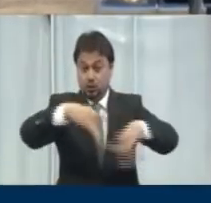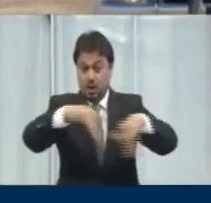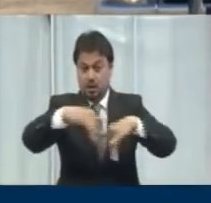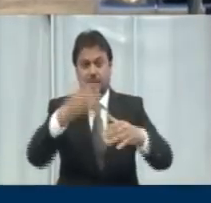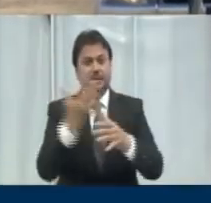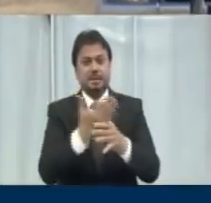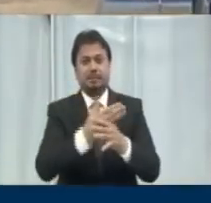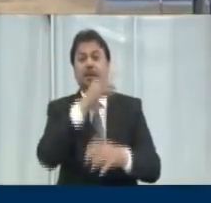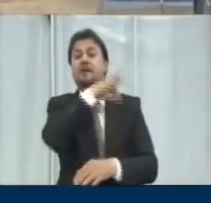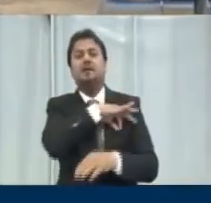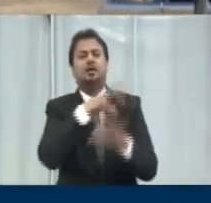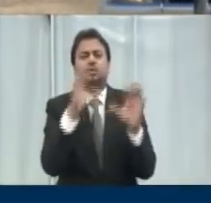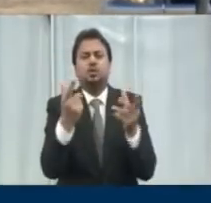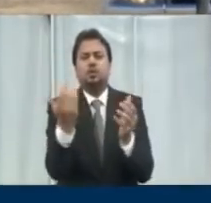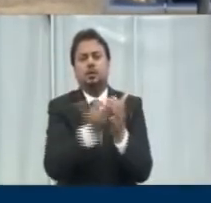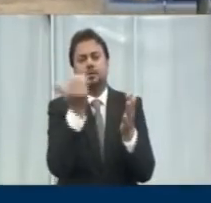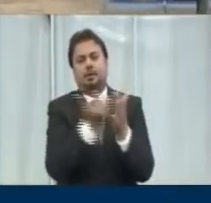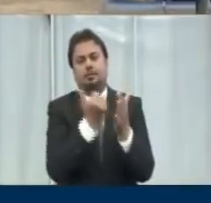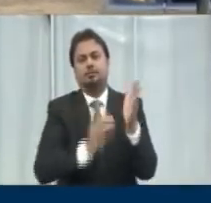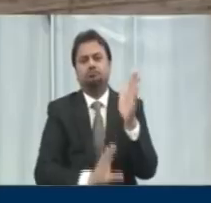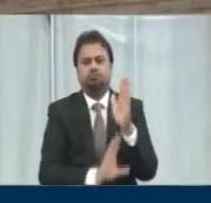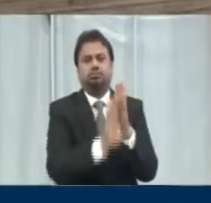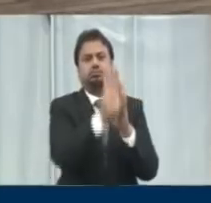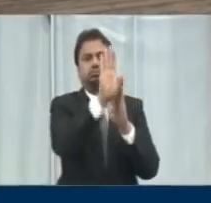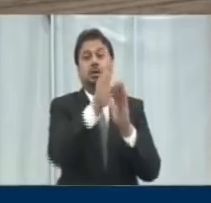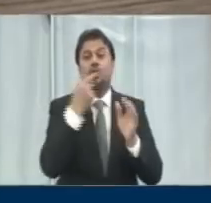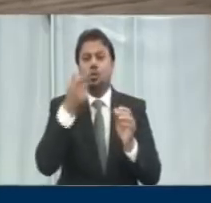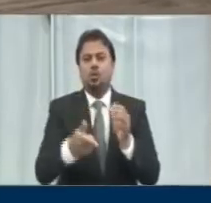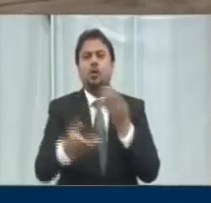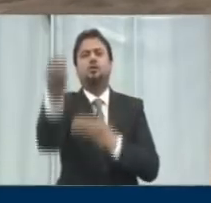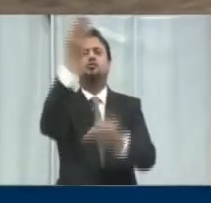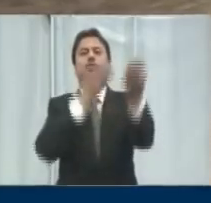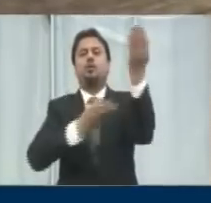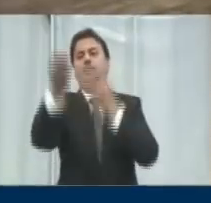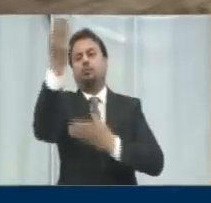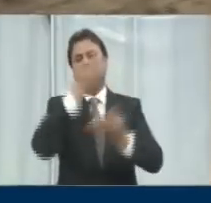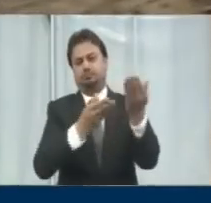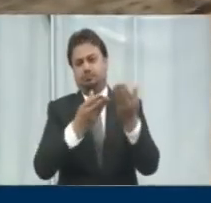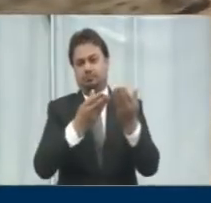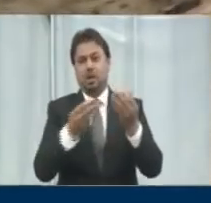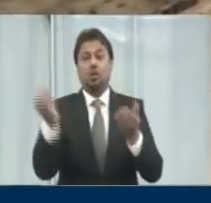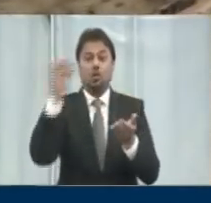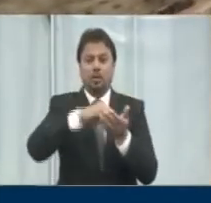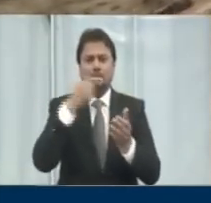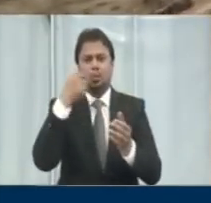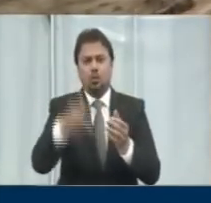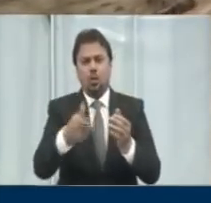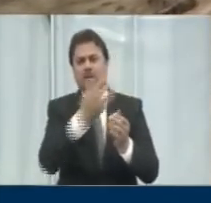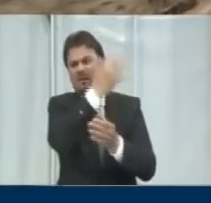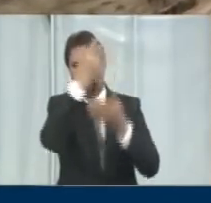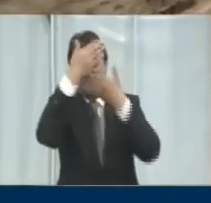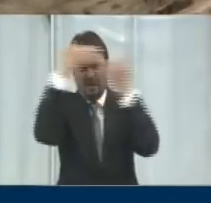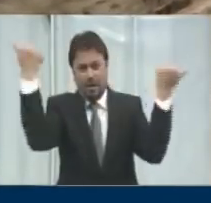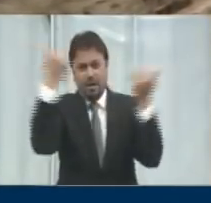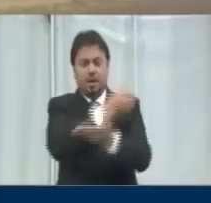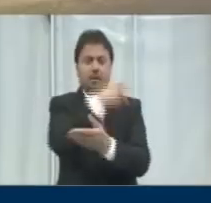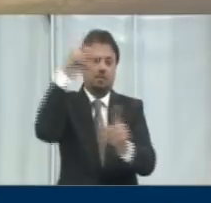في تحريك العجلة الاقتصادية وفي مجال الاستثمار، كما أن فتحه يعد ضربة للإرهاب.